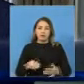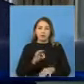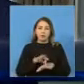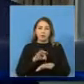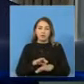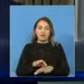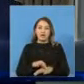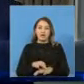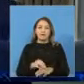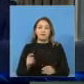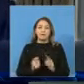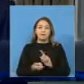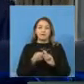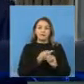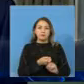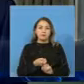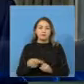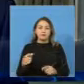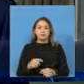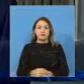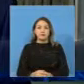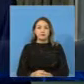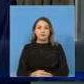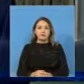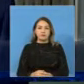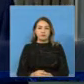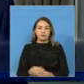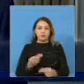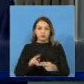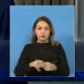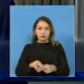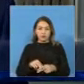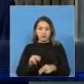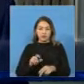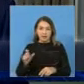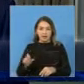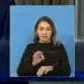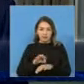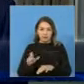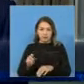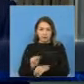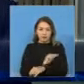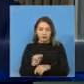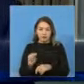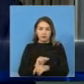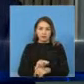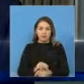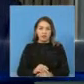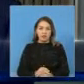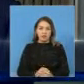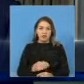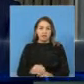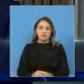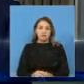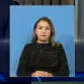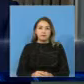аурулардың бір-бірімен байланысы бар патогенетикалық тұрғыдан. Сол ауруларды емдеудің күрделілігі, сол ауруды анықтаудың